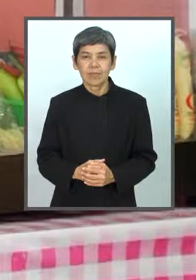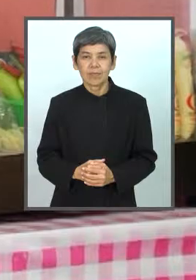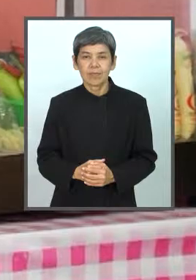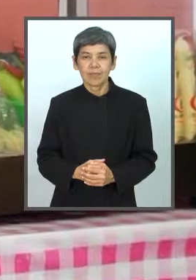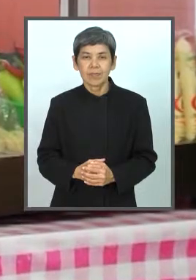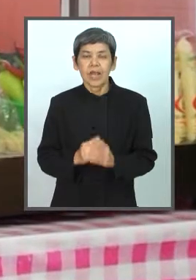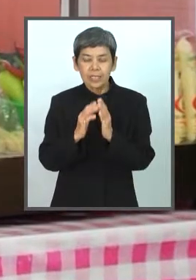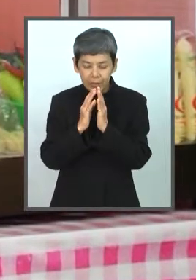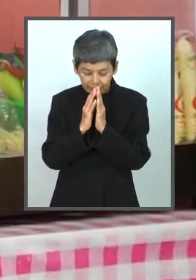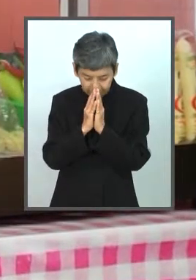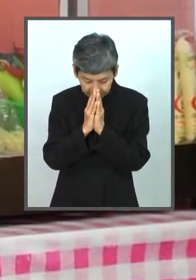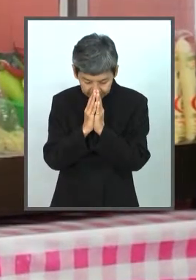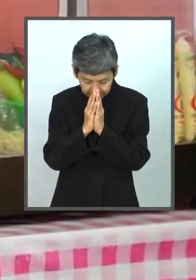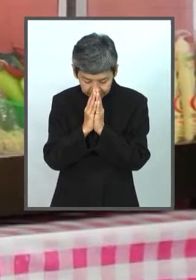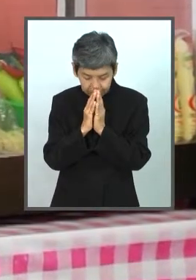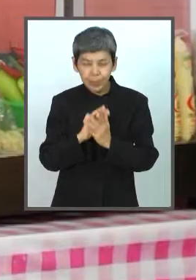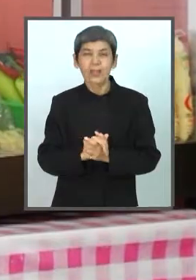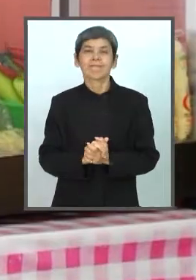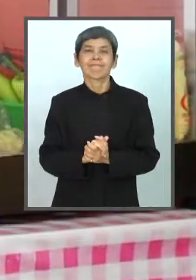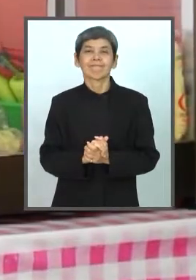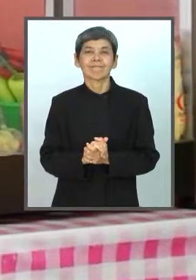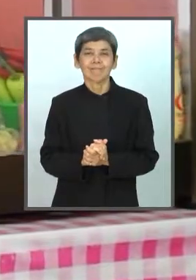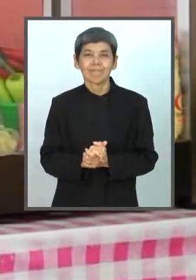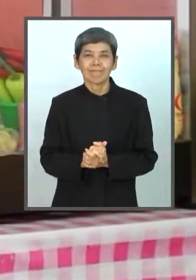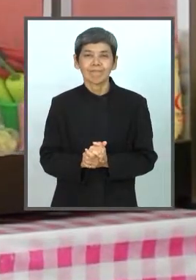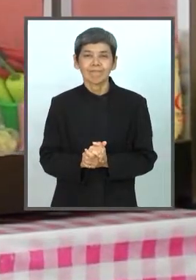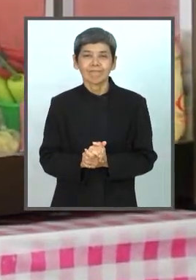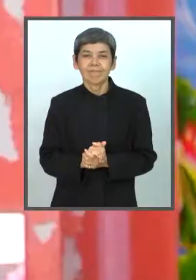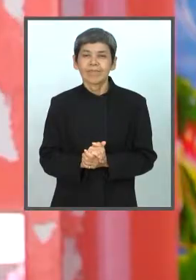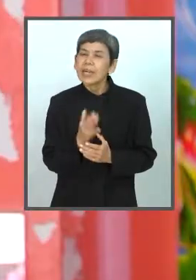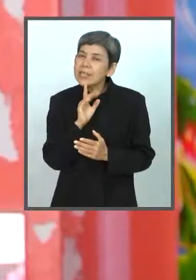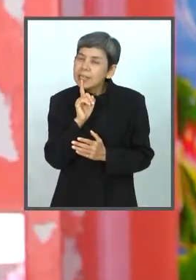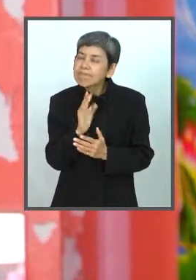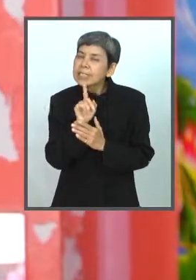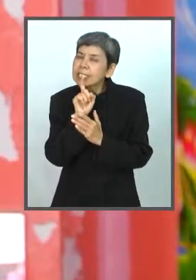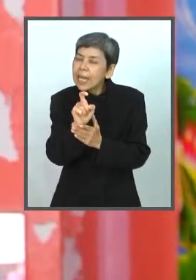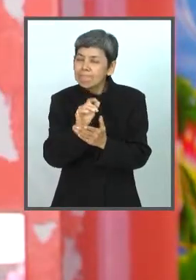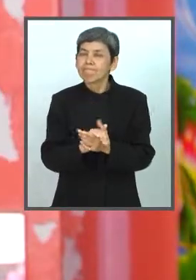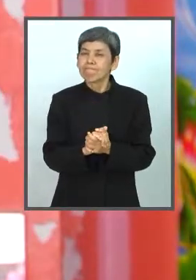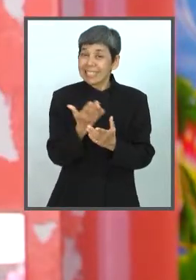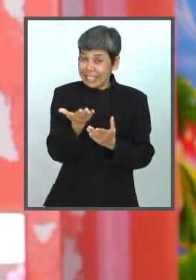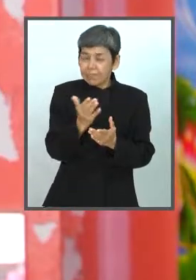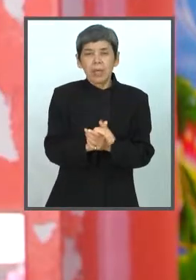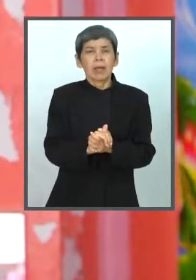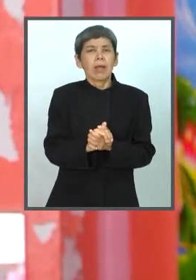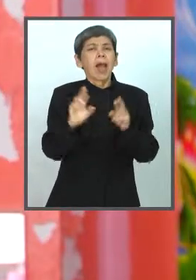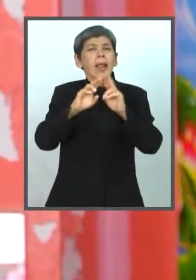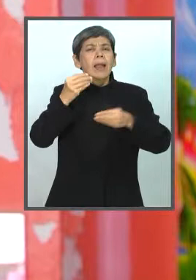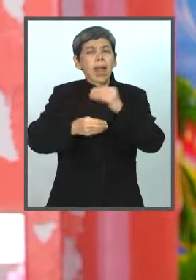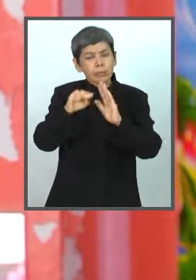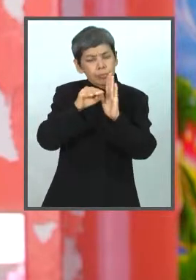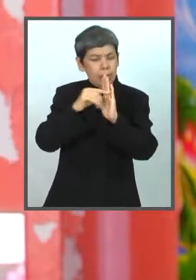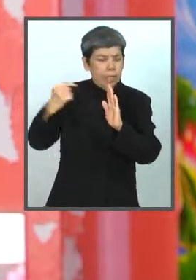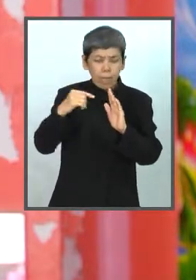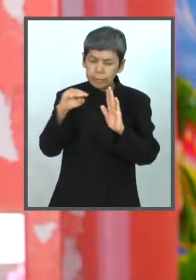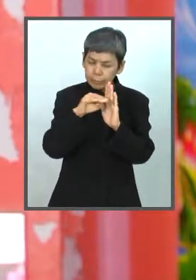สวัสดีอย่างเป็นทางการนะคะสวัสดีค่ะสวัสดีค่ะพี่สัญญาคะอยากทราบว่าพี่สัญญาเปิดร้านขายอา